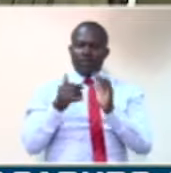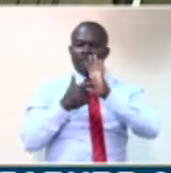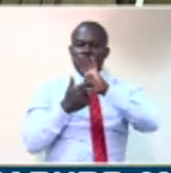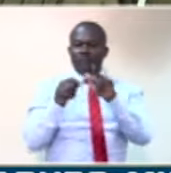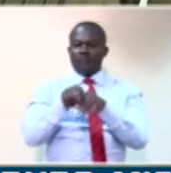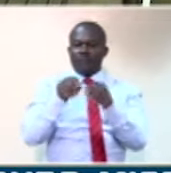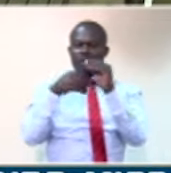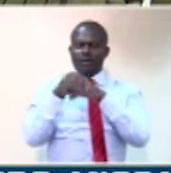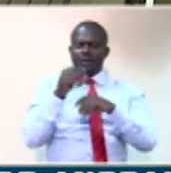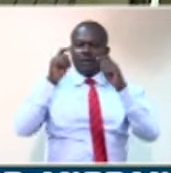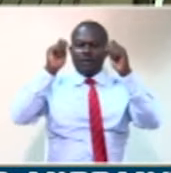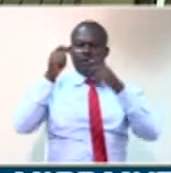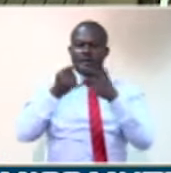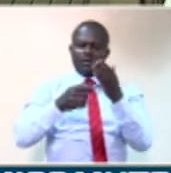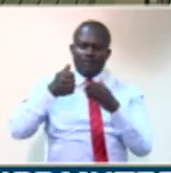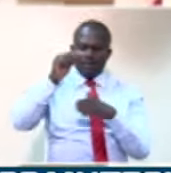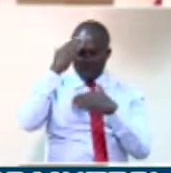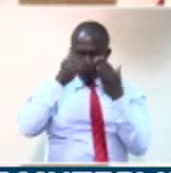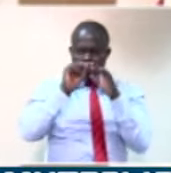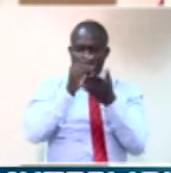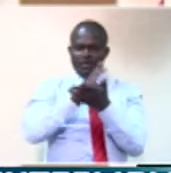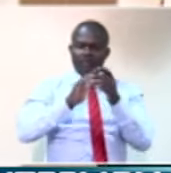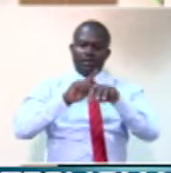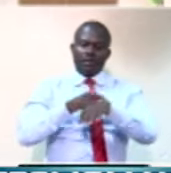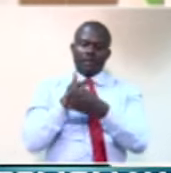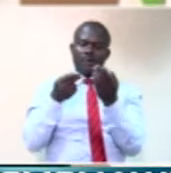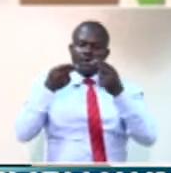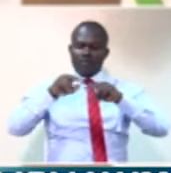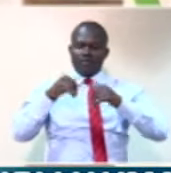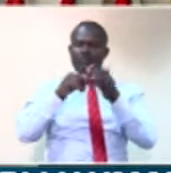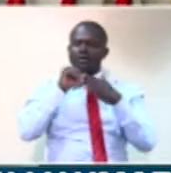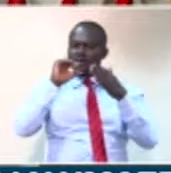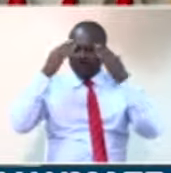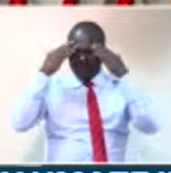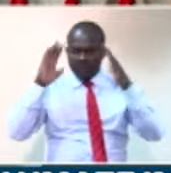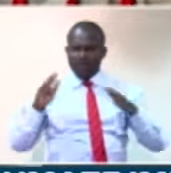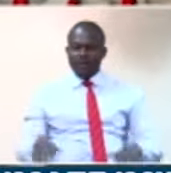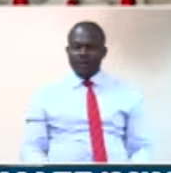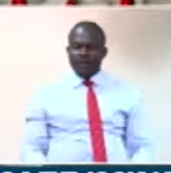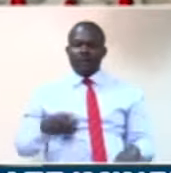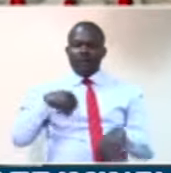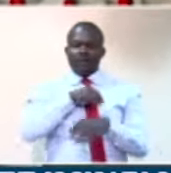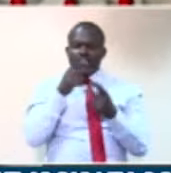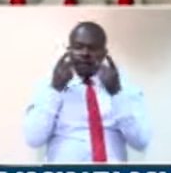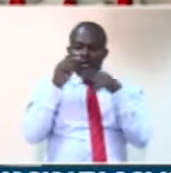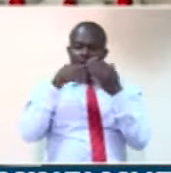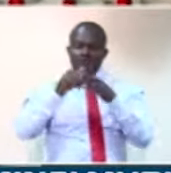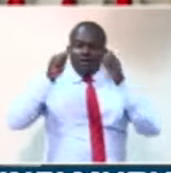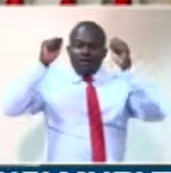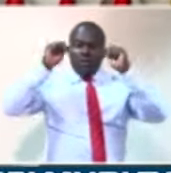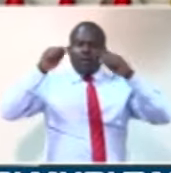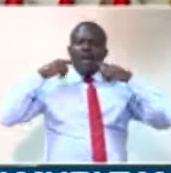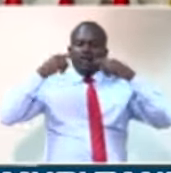Nk'uko umucuruzi yamamaza ibintu bye ngo kuko hari ubwo usanga habaho n'imikino itazwi. Njye numva ko bigendanye na publicity ari ikintu cyiza